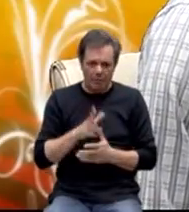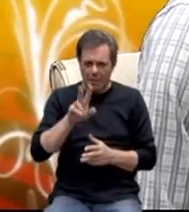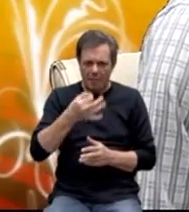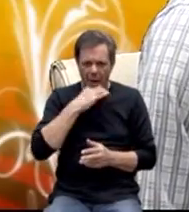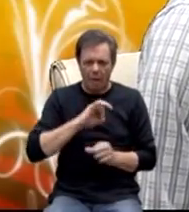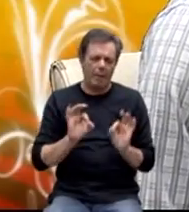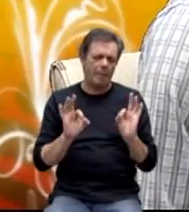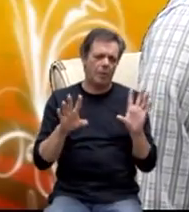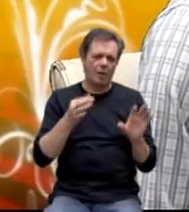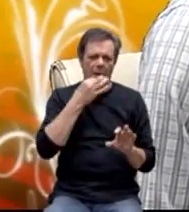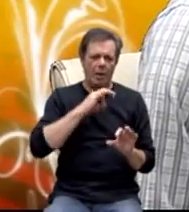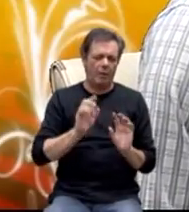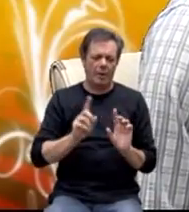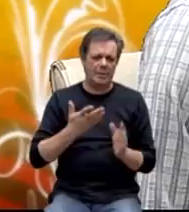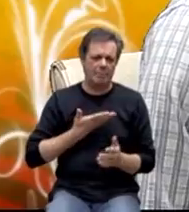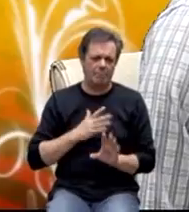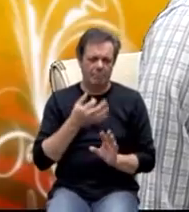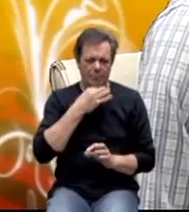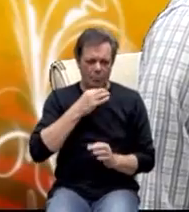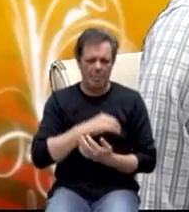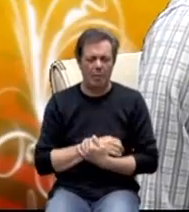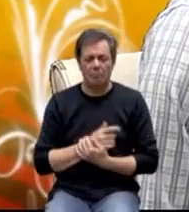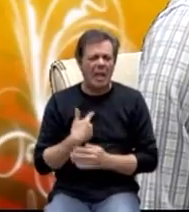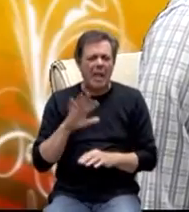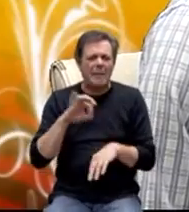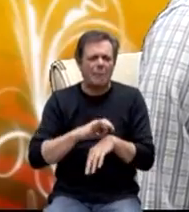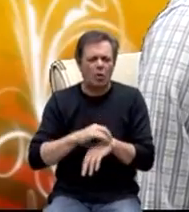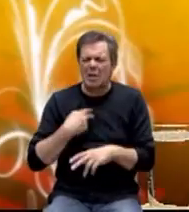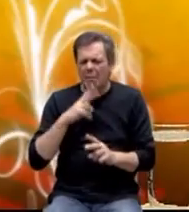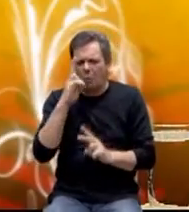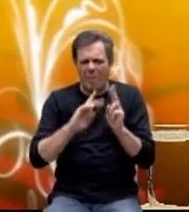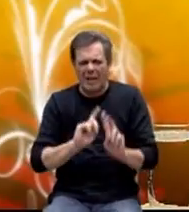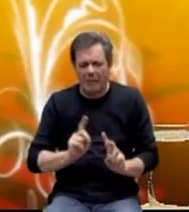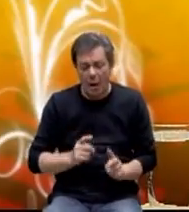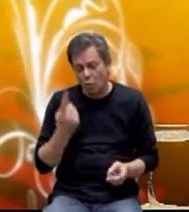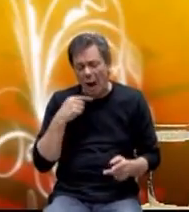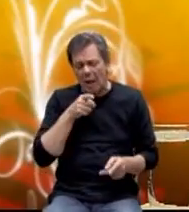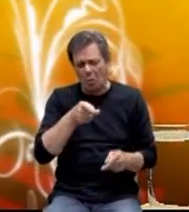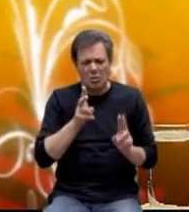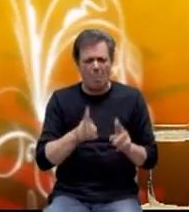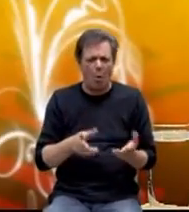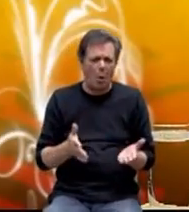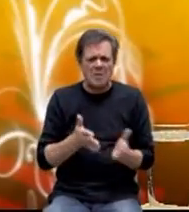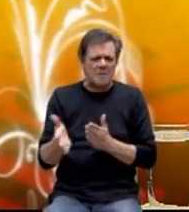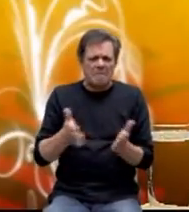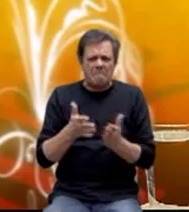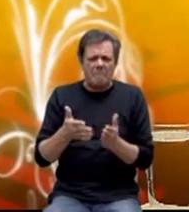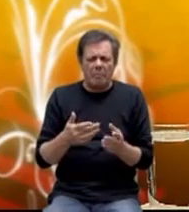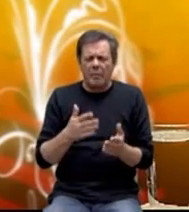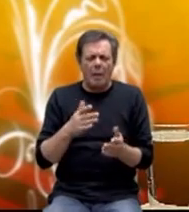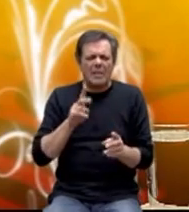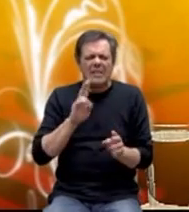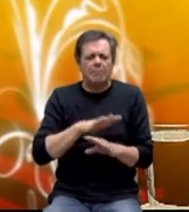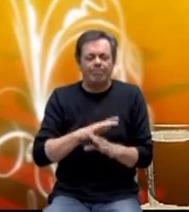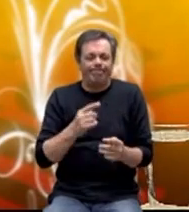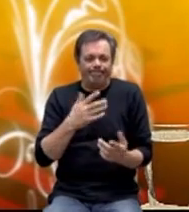uzimali. Ne, nisam. E sad. Moglo se to sve, ja nisam liječnica pa neću to komentirati, ali moglo se to sve u nekom, znate ono, desi se sve.